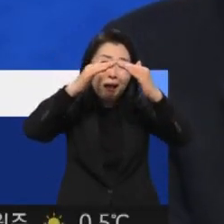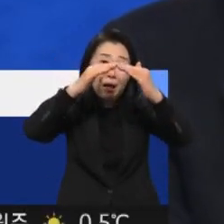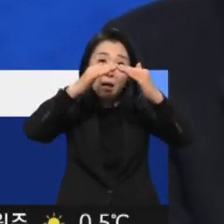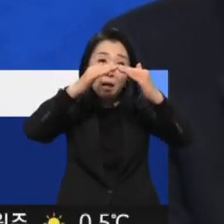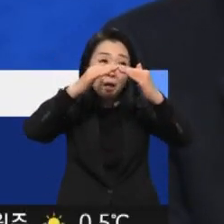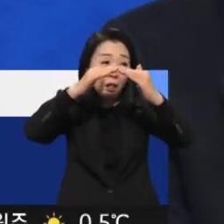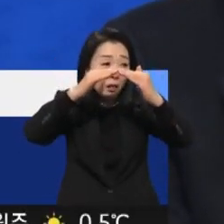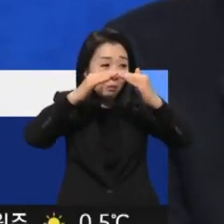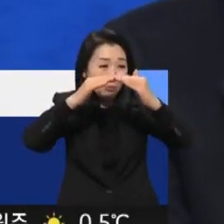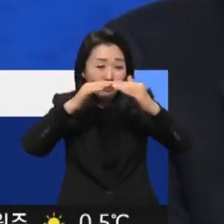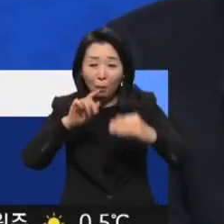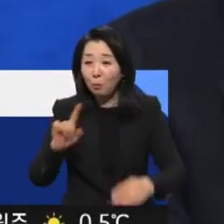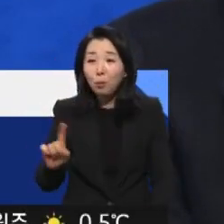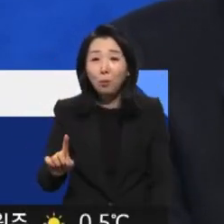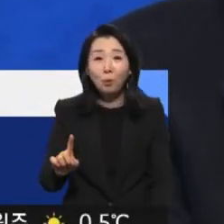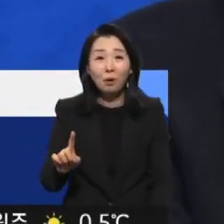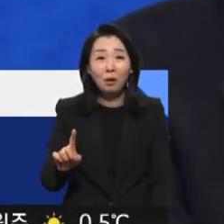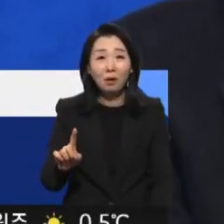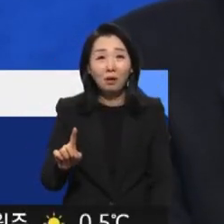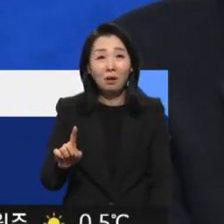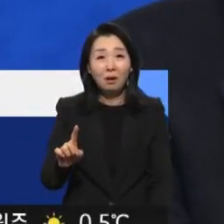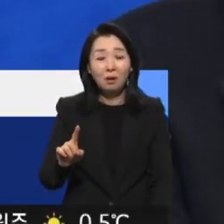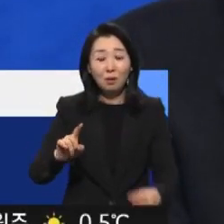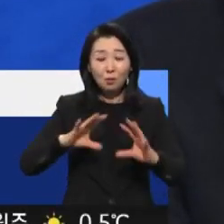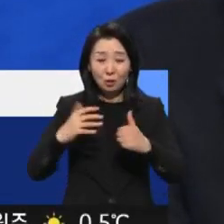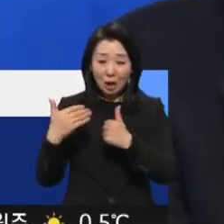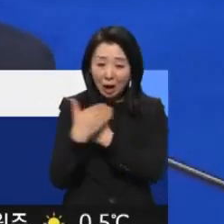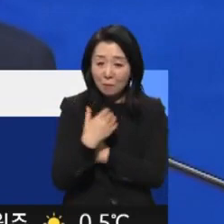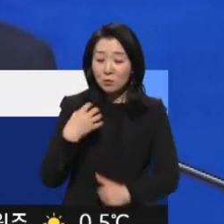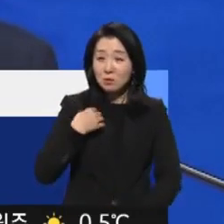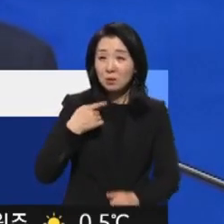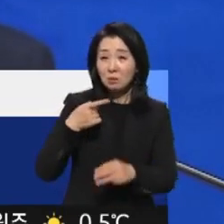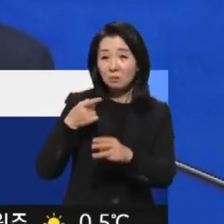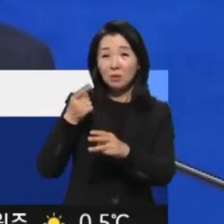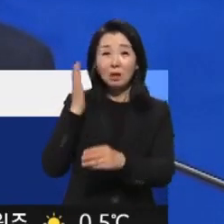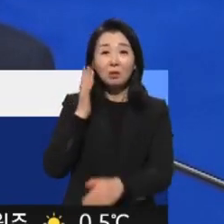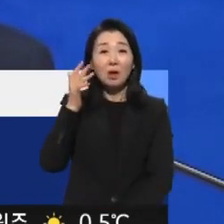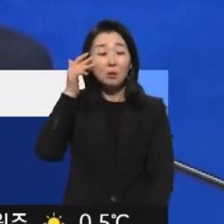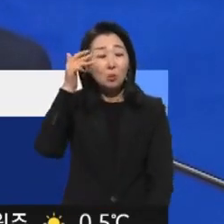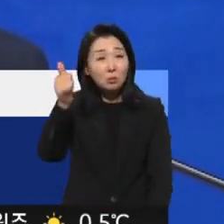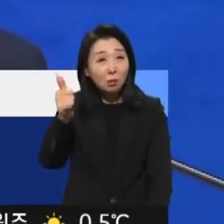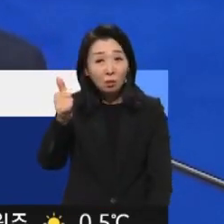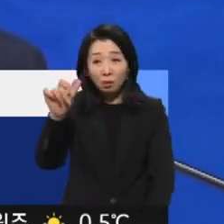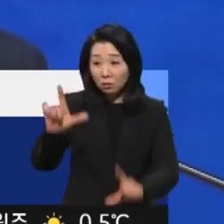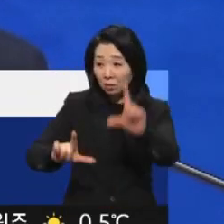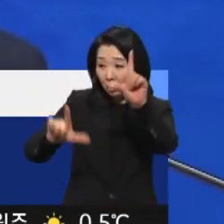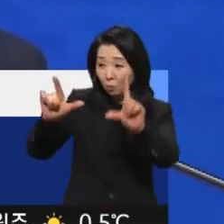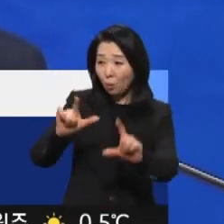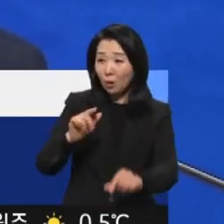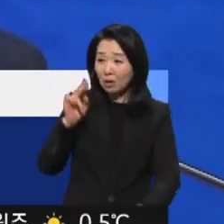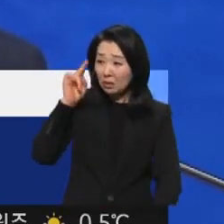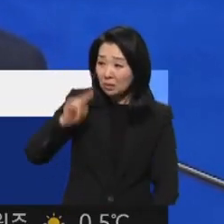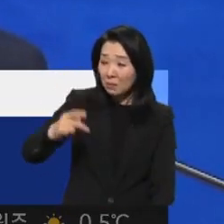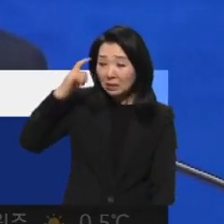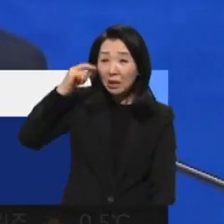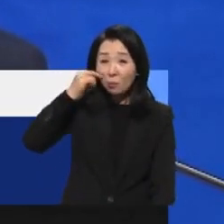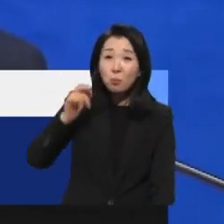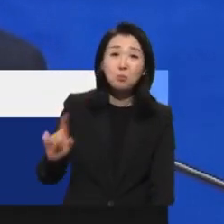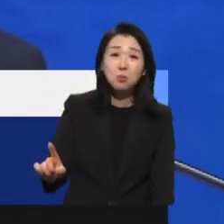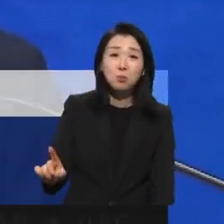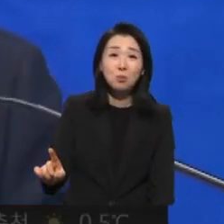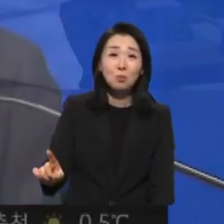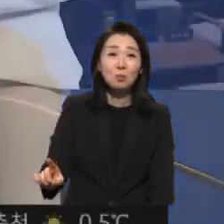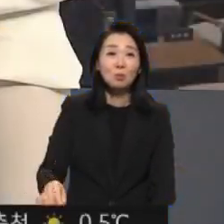국가의 안보를 책임지고 있는 대통령 태도가 심각성을 전혀 인식하지 못하고 있는 거 아닌가 하는 생각을 하게